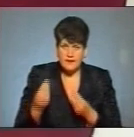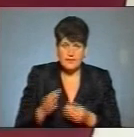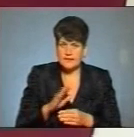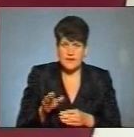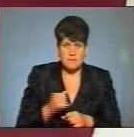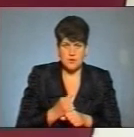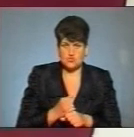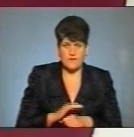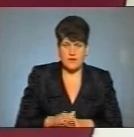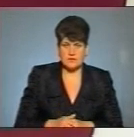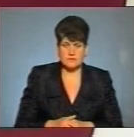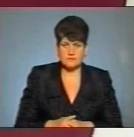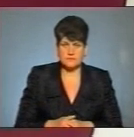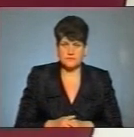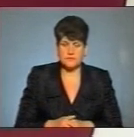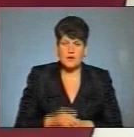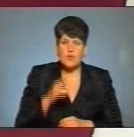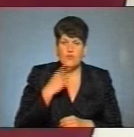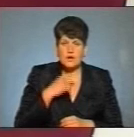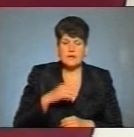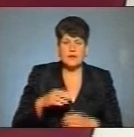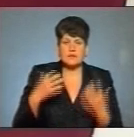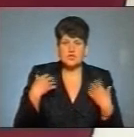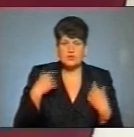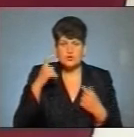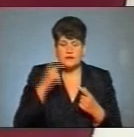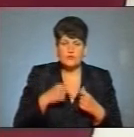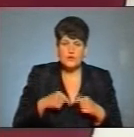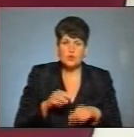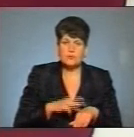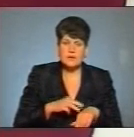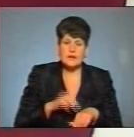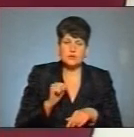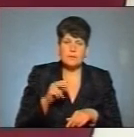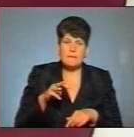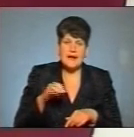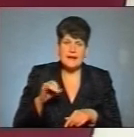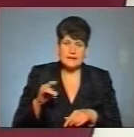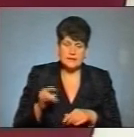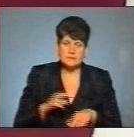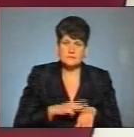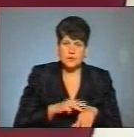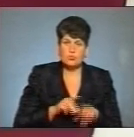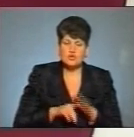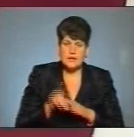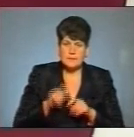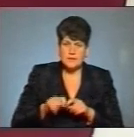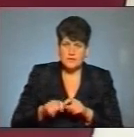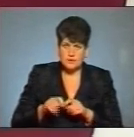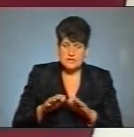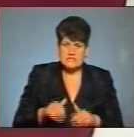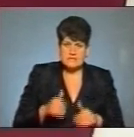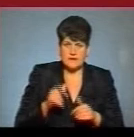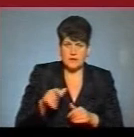працювали. Як розповів начальник Чортківського відділу поліції Анатолій Мельник, правоохоронці розпочали перевірку за